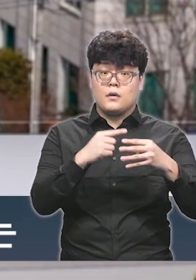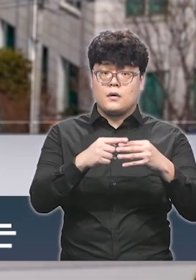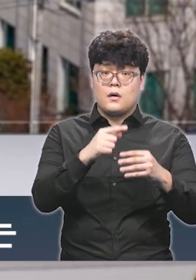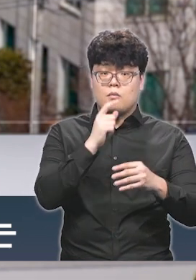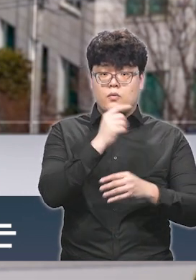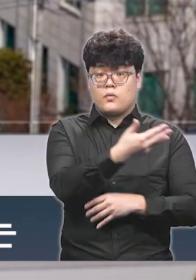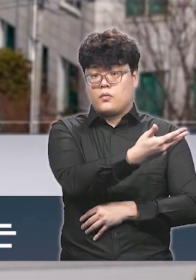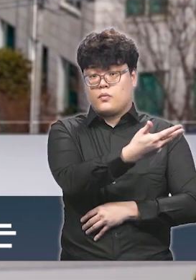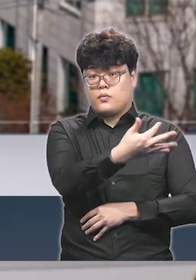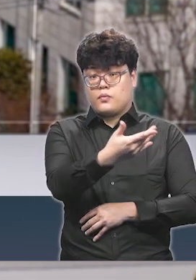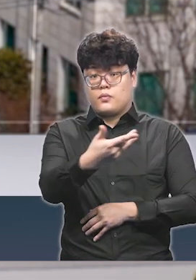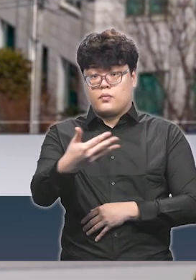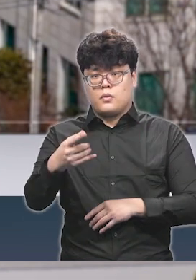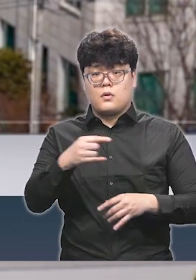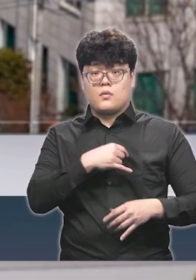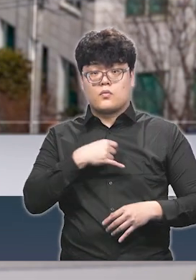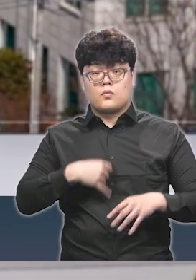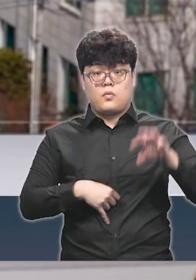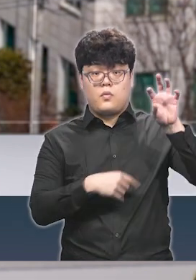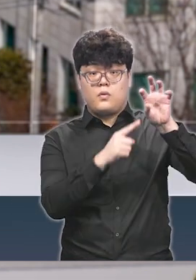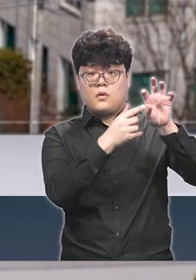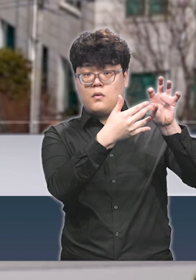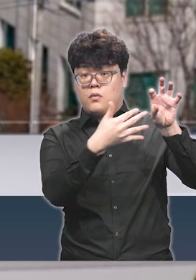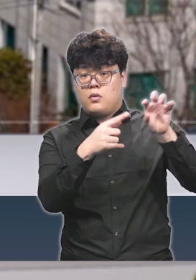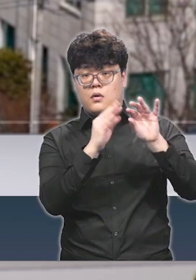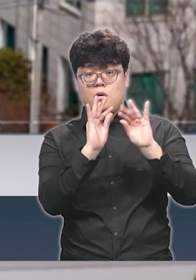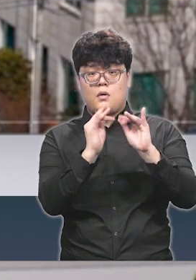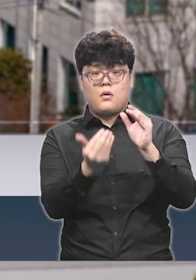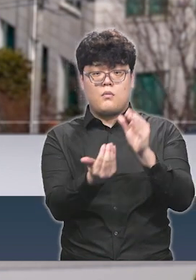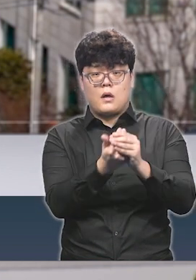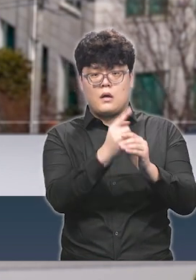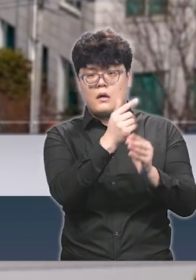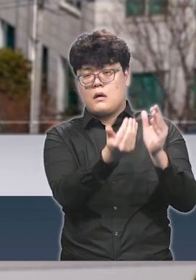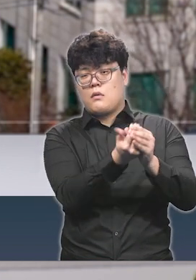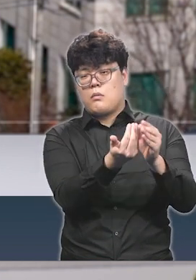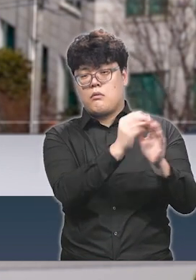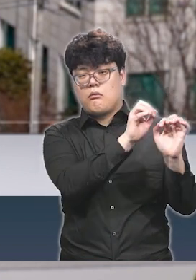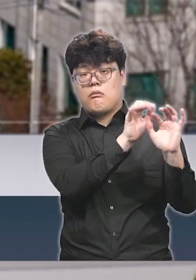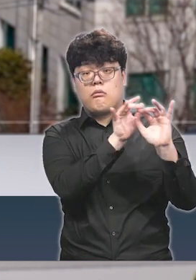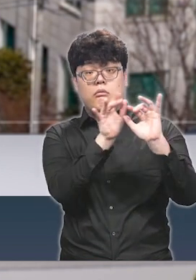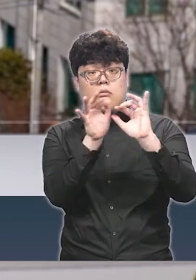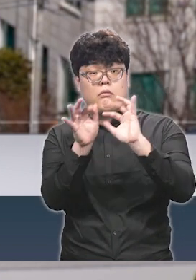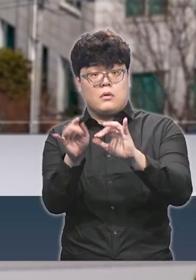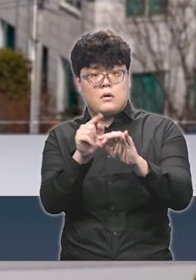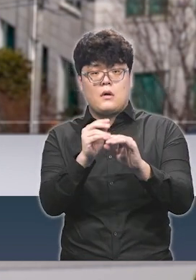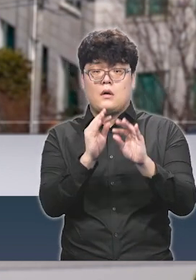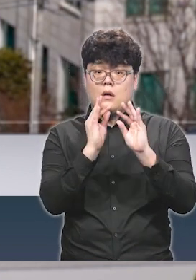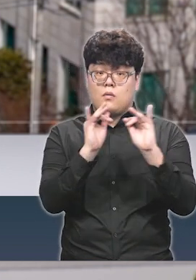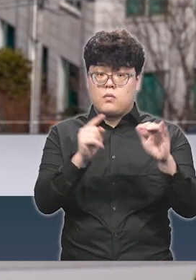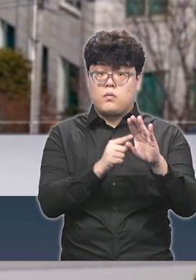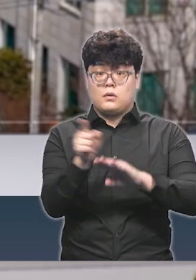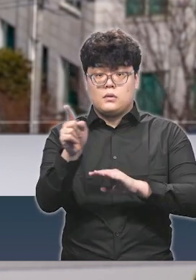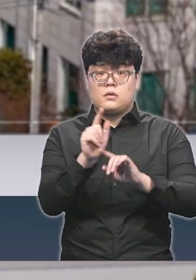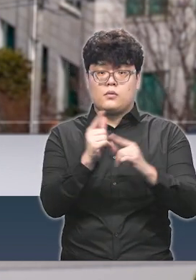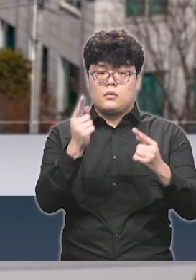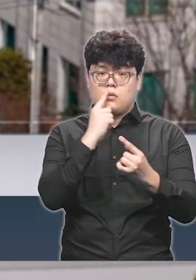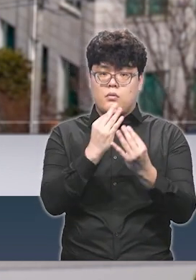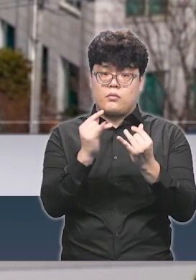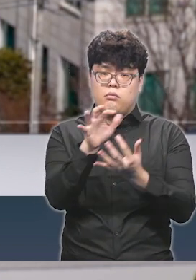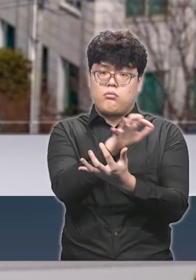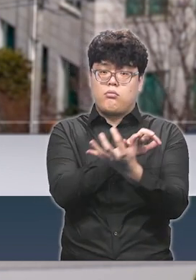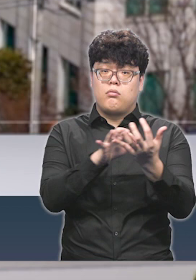북동 지역에서 날아오는 황사 발생이 자 시기도 한데요이 황사 회에도 각종 먼지와 또 꽃가루 등의